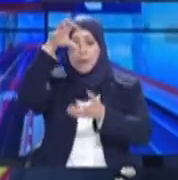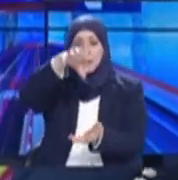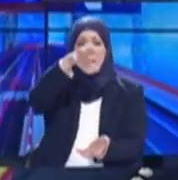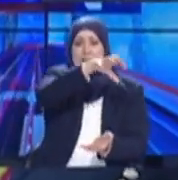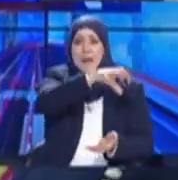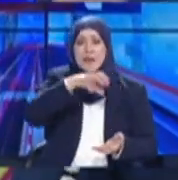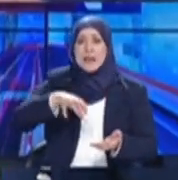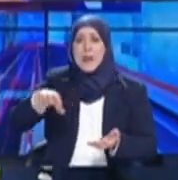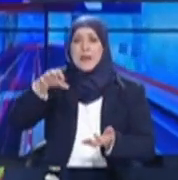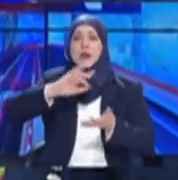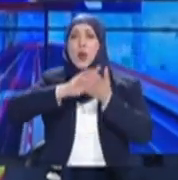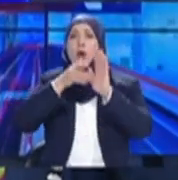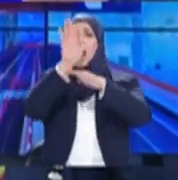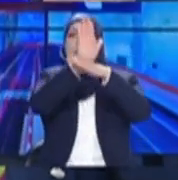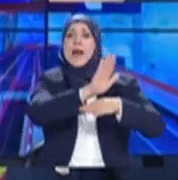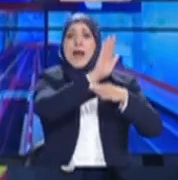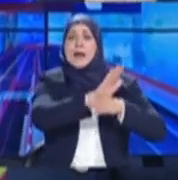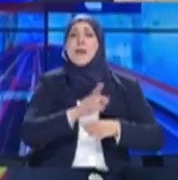اليوم منعنا الكرسي